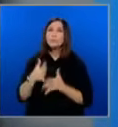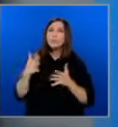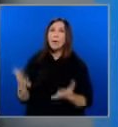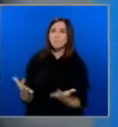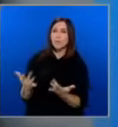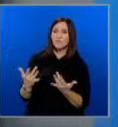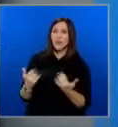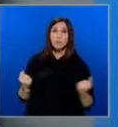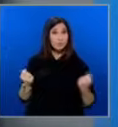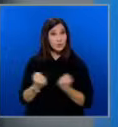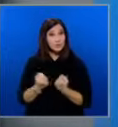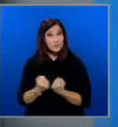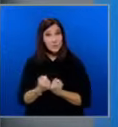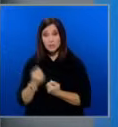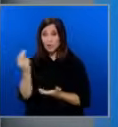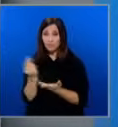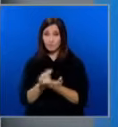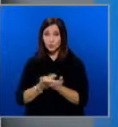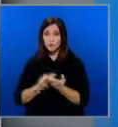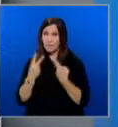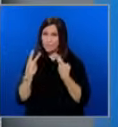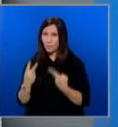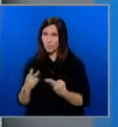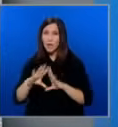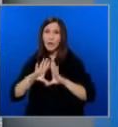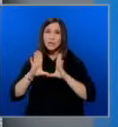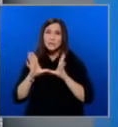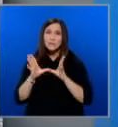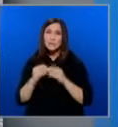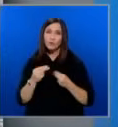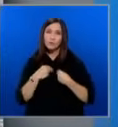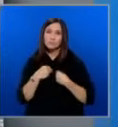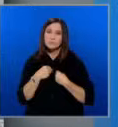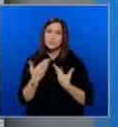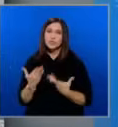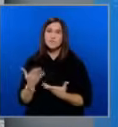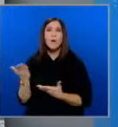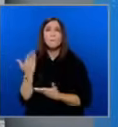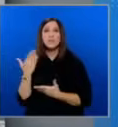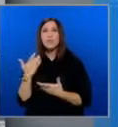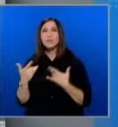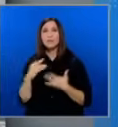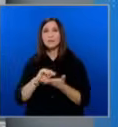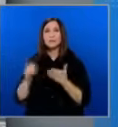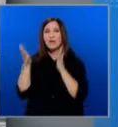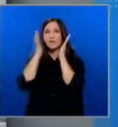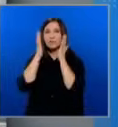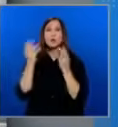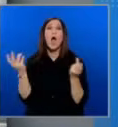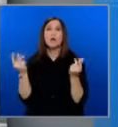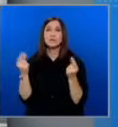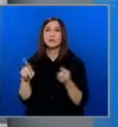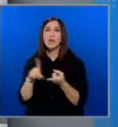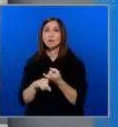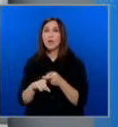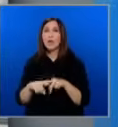от най-привлекателните места за творци и публика. Цялото ти същество беше театър, написа във Фейсбук